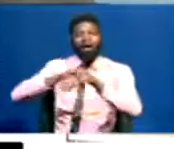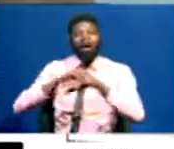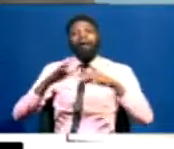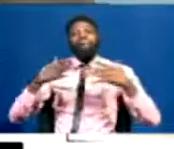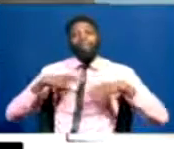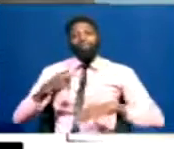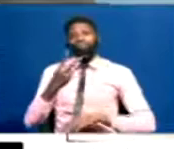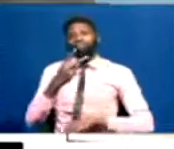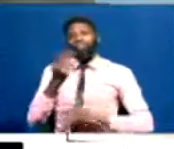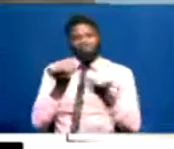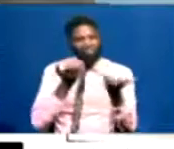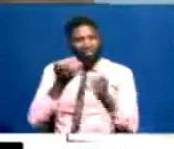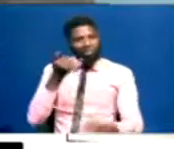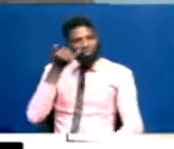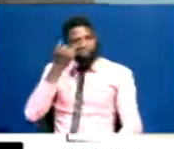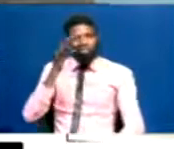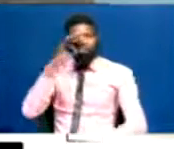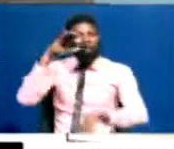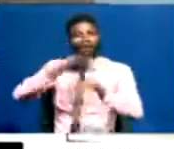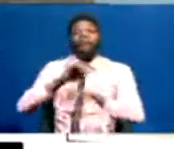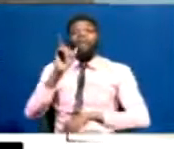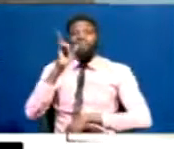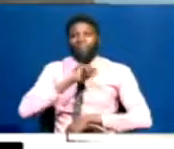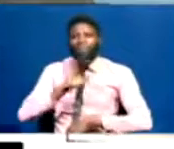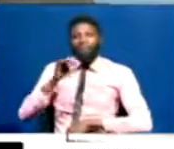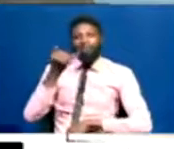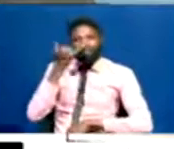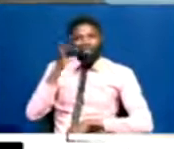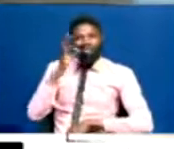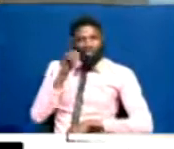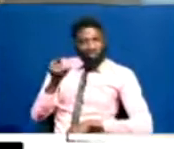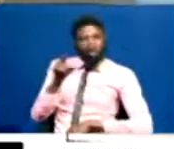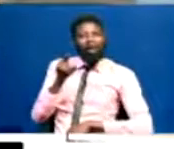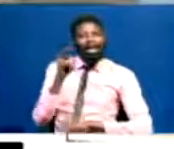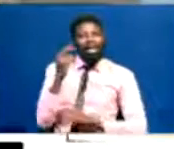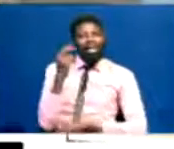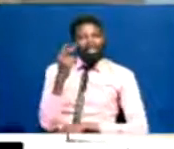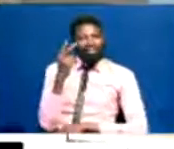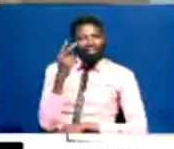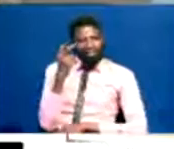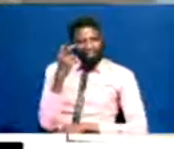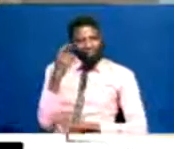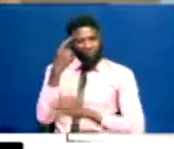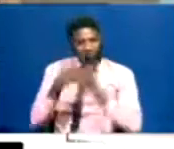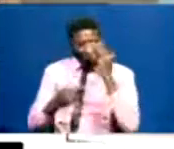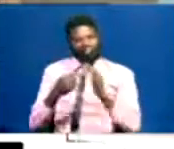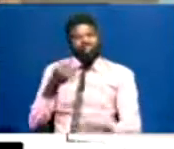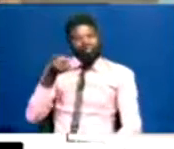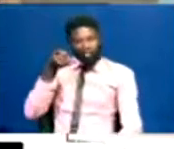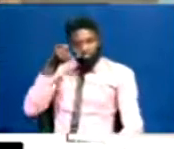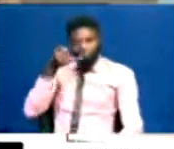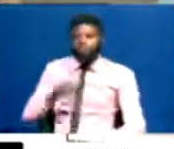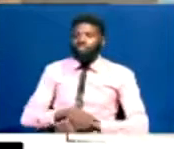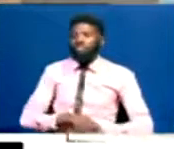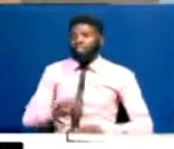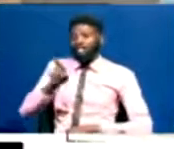kunasa paketi 222 za dawa zinazoshukiwa kuwa heroine. Mshukiwa aliyekuwa akisafirisha dawa hizo kwa kutumia pikipiki